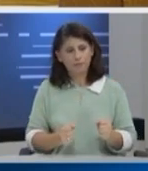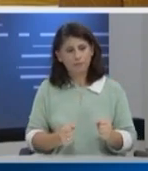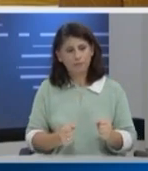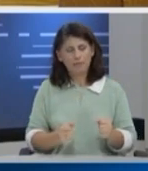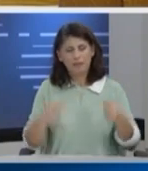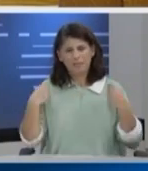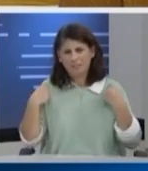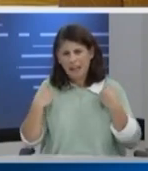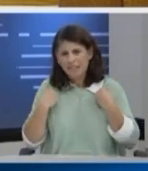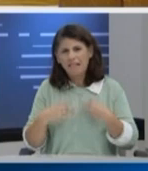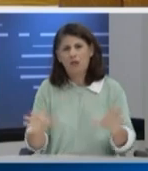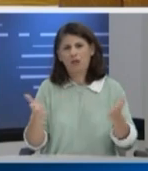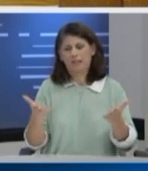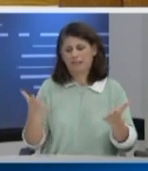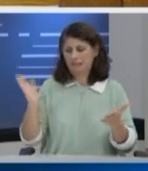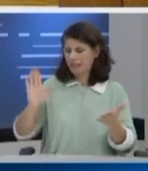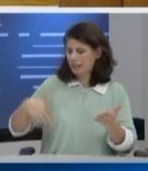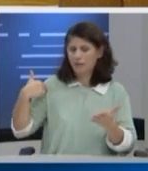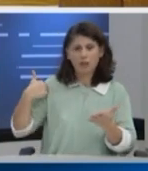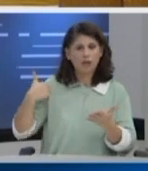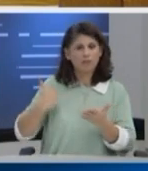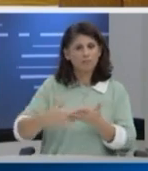στις αθλειότητες των τελευταίων ημερών.